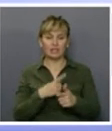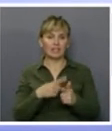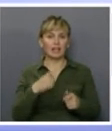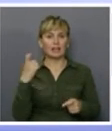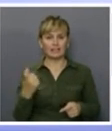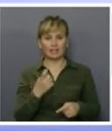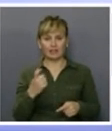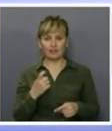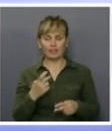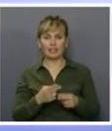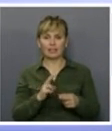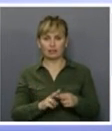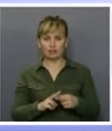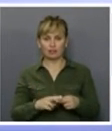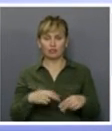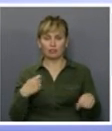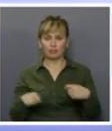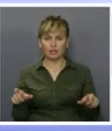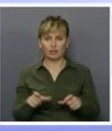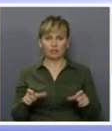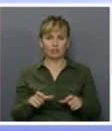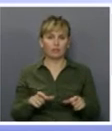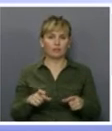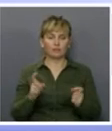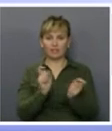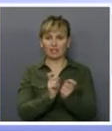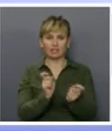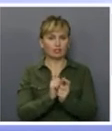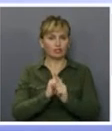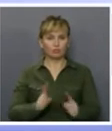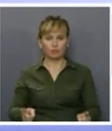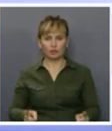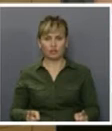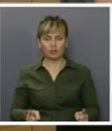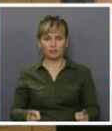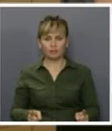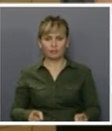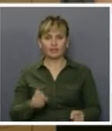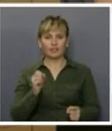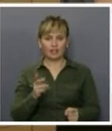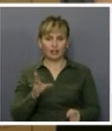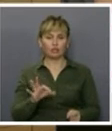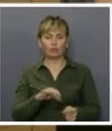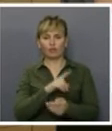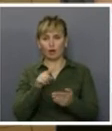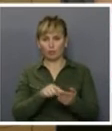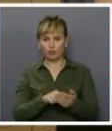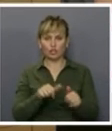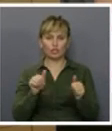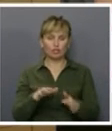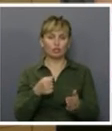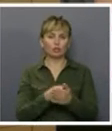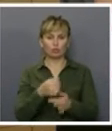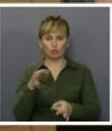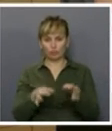хозяева, допустим, этих торговых точек, они не идут на конфликт. То есть как-то вопрос решается в досудебном порядке,